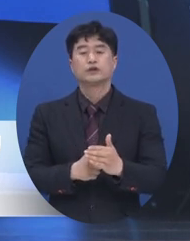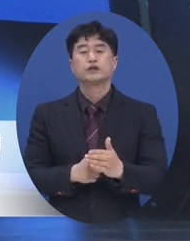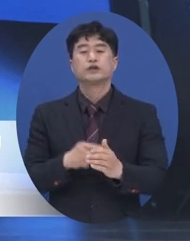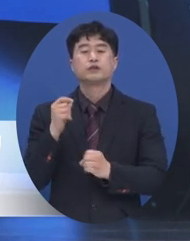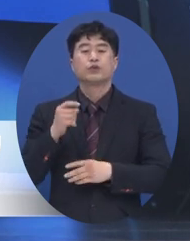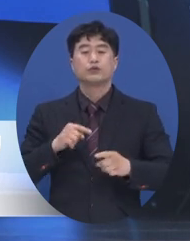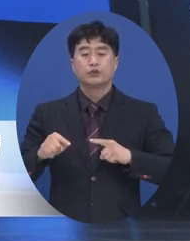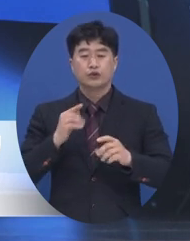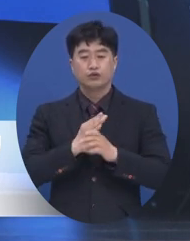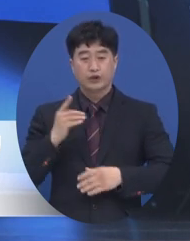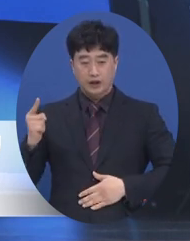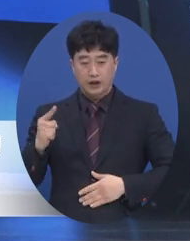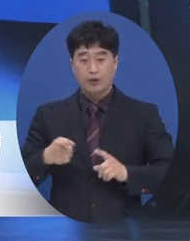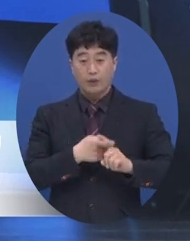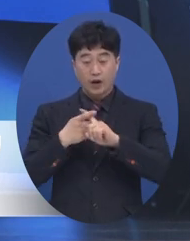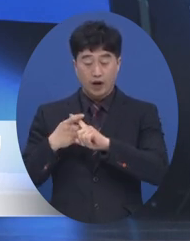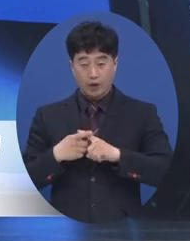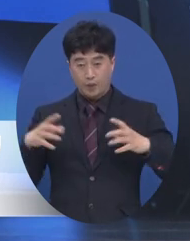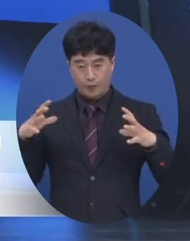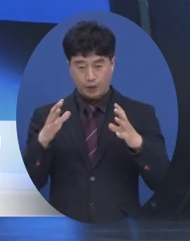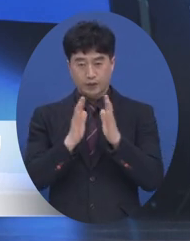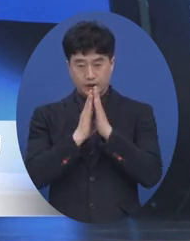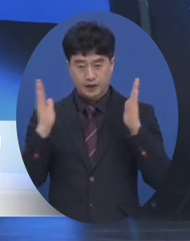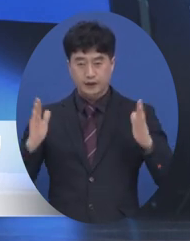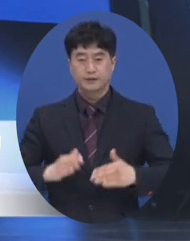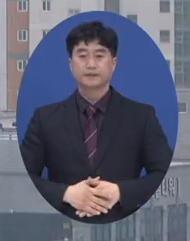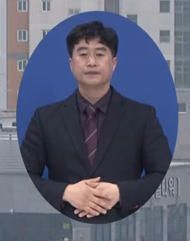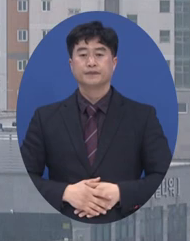컨퍼런스가 열렸습니다. 최지연 기자의 보도입니다.